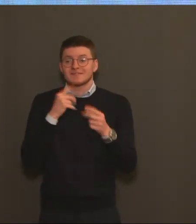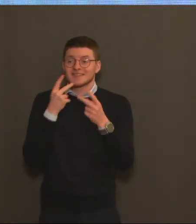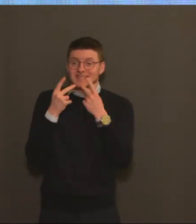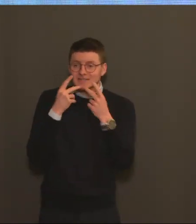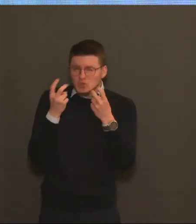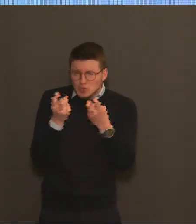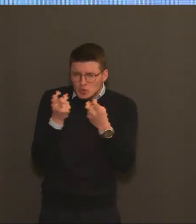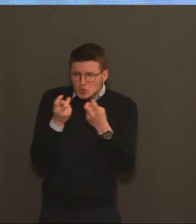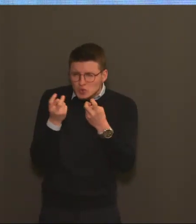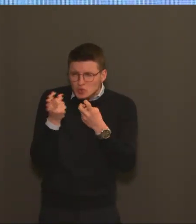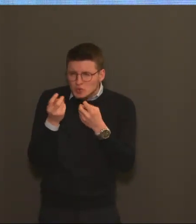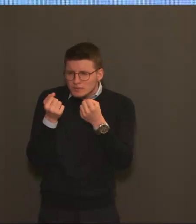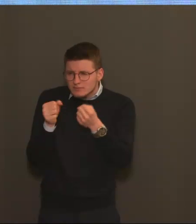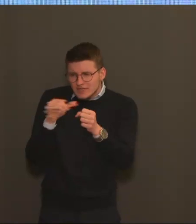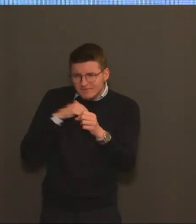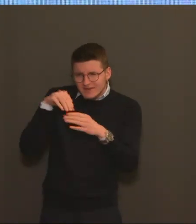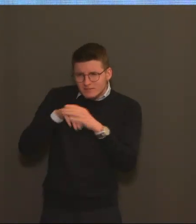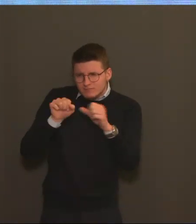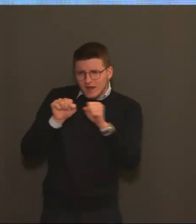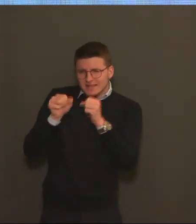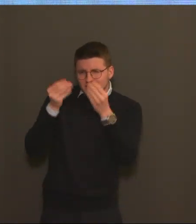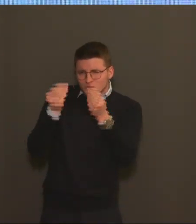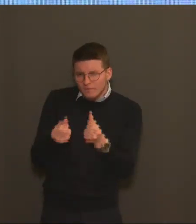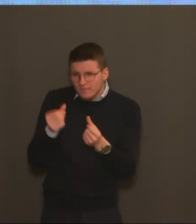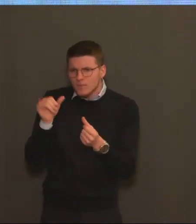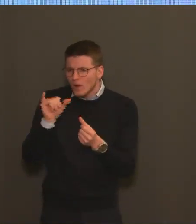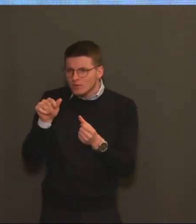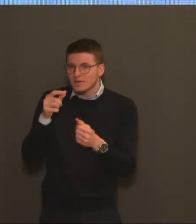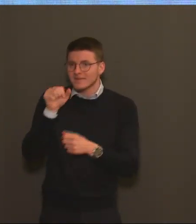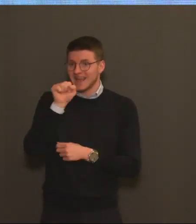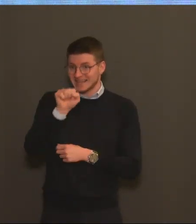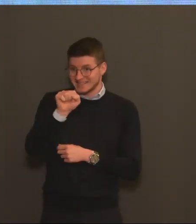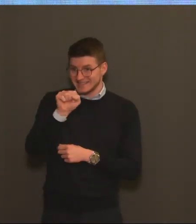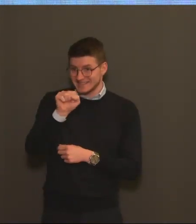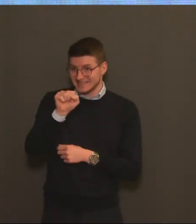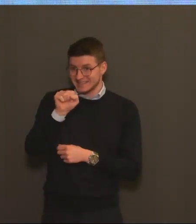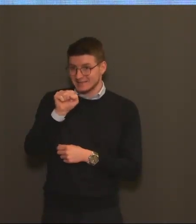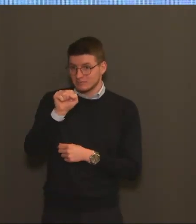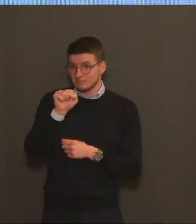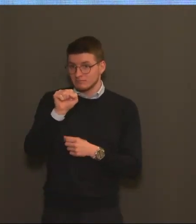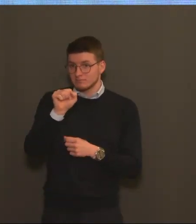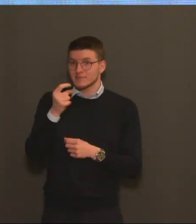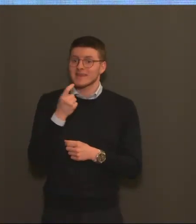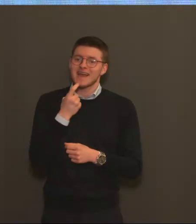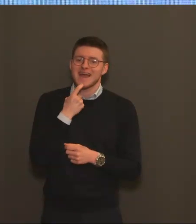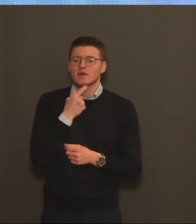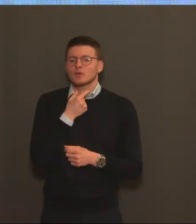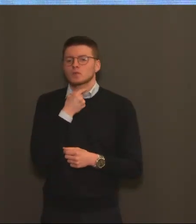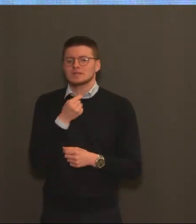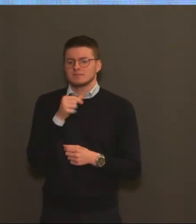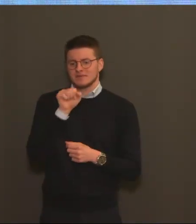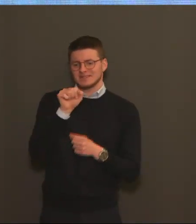antistoffen tegen het S-eiwit. Sommige ELISA's, sommige antistoftesten kunnen dat detecteren, maar andere niet. Er zijn